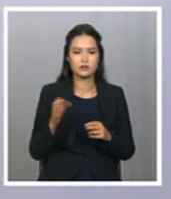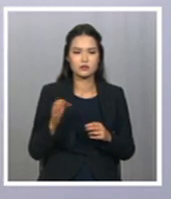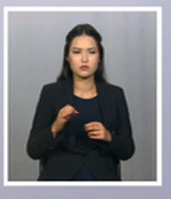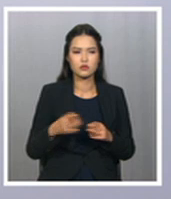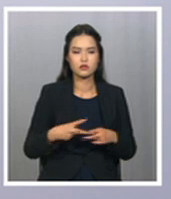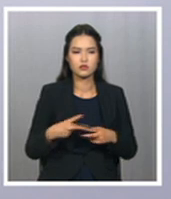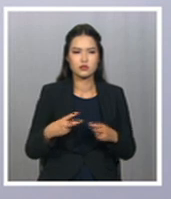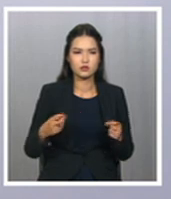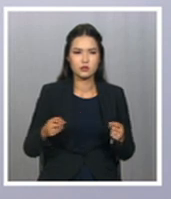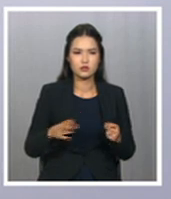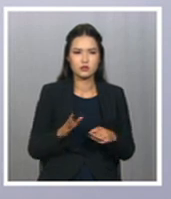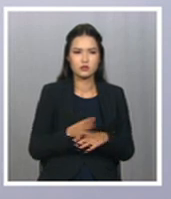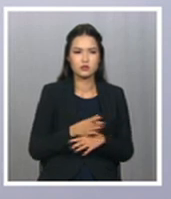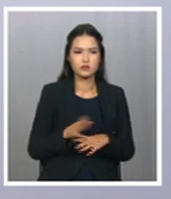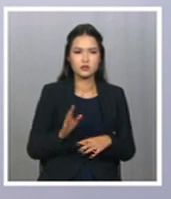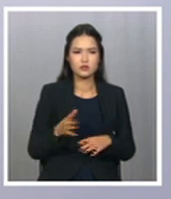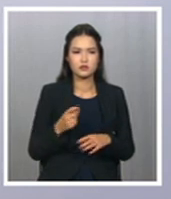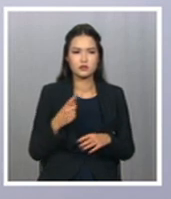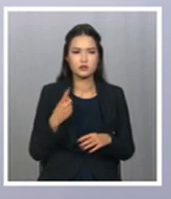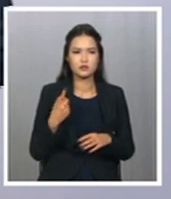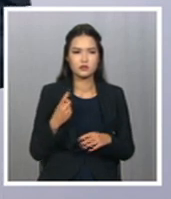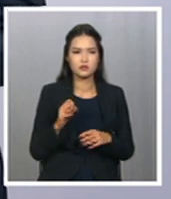144 қосылған 100 қосылған